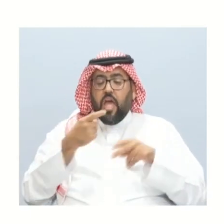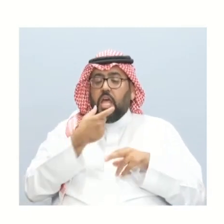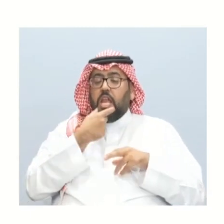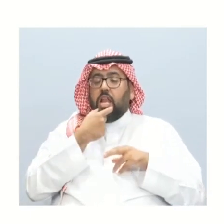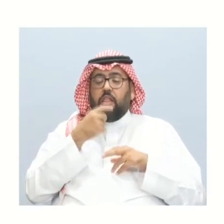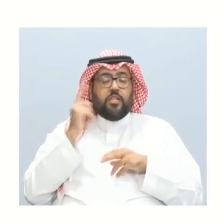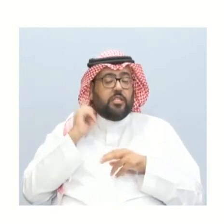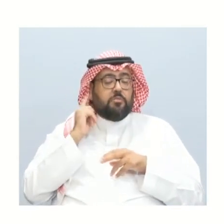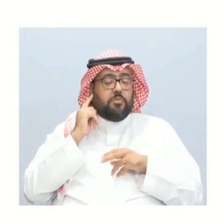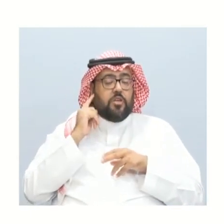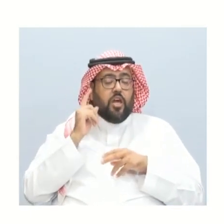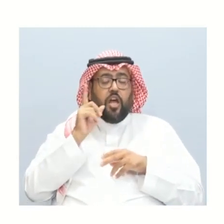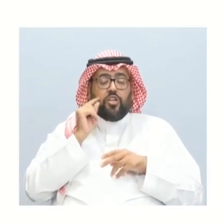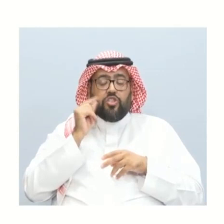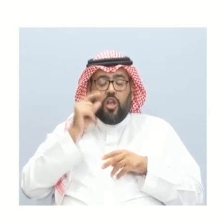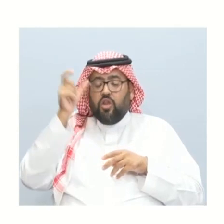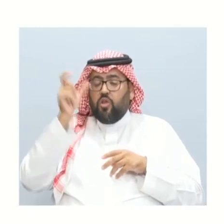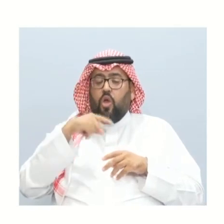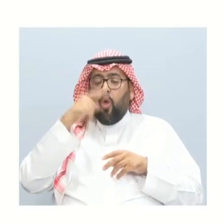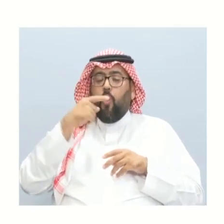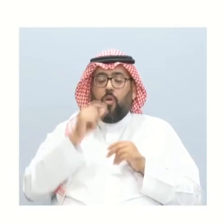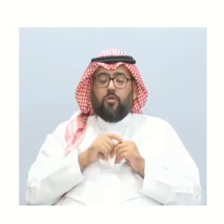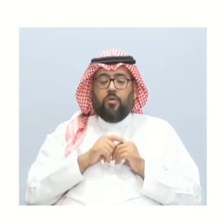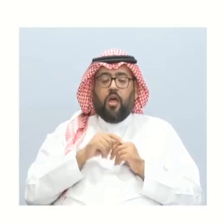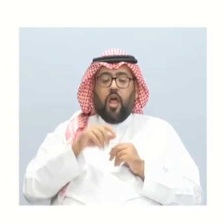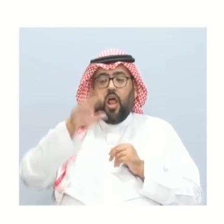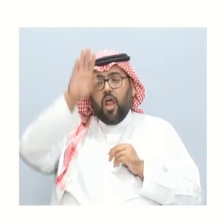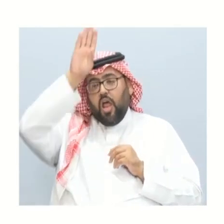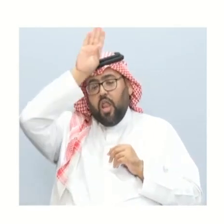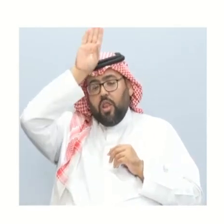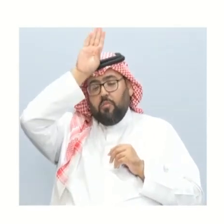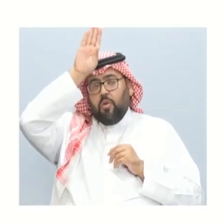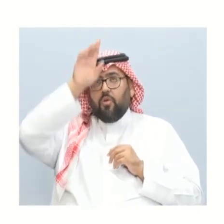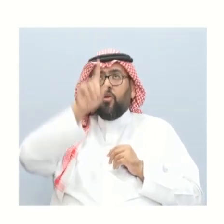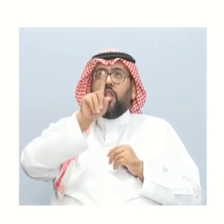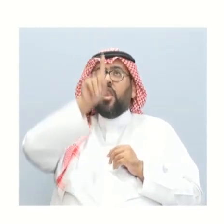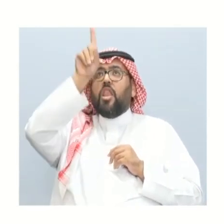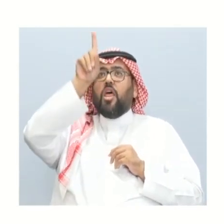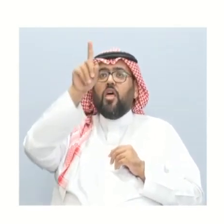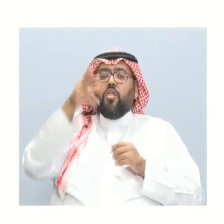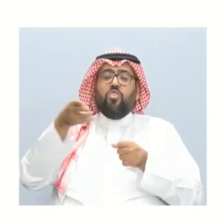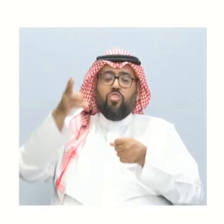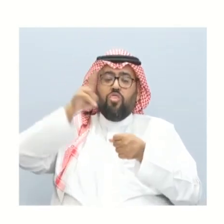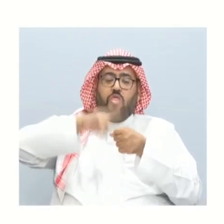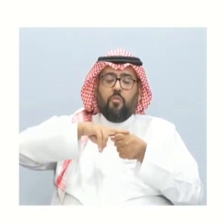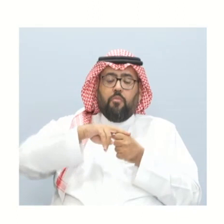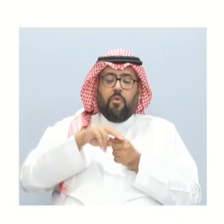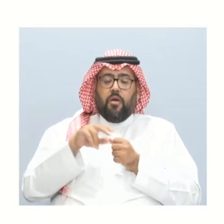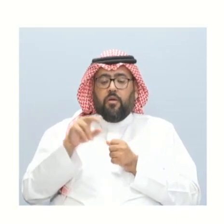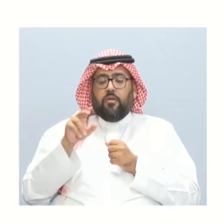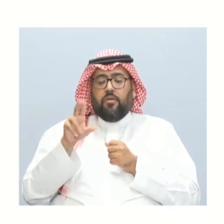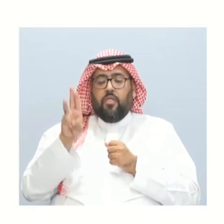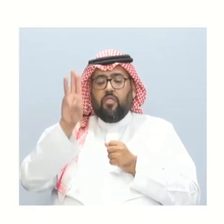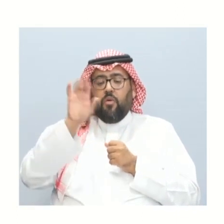وسمعوا احد رجال الملك يقول الملك لله ثم